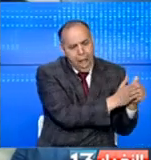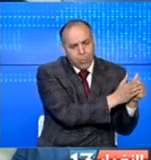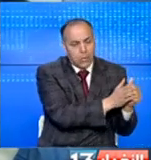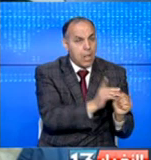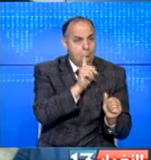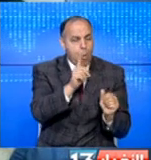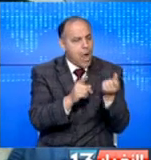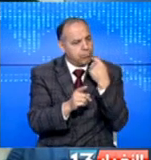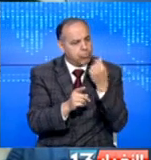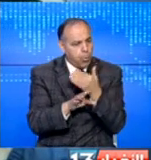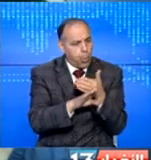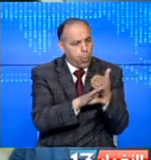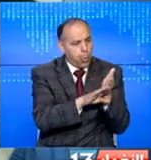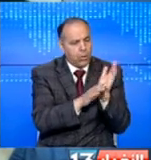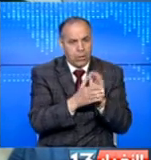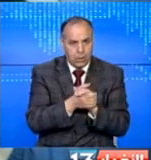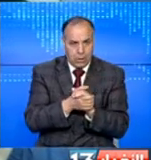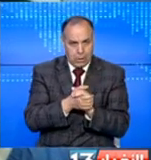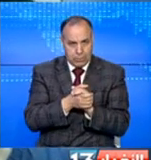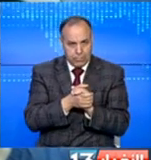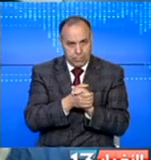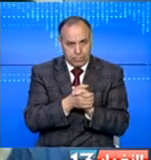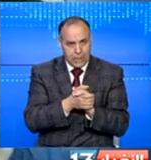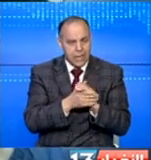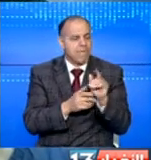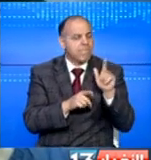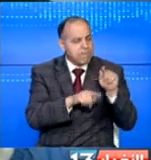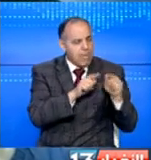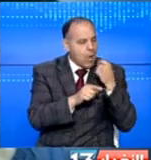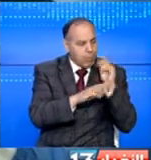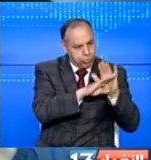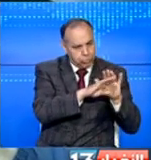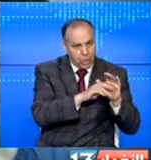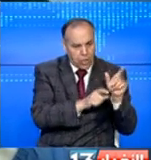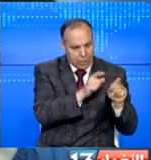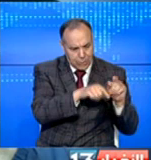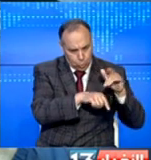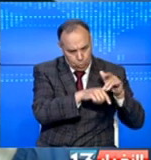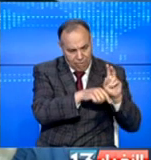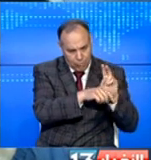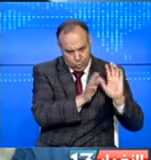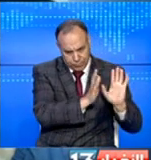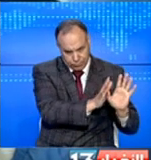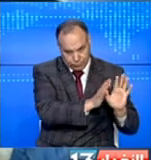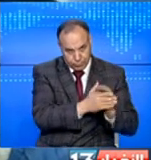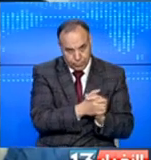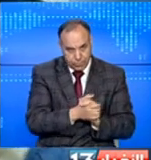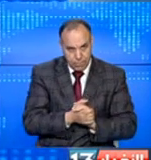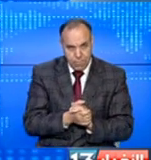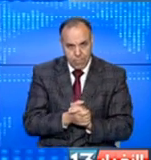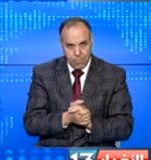ناحية العلاج عن طريق علاج العوارض وعن طريق العناية بالنسبة للناس على حسب درجة الخطورة